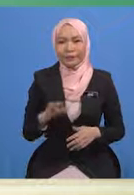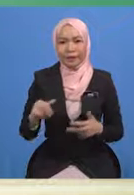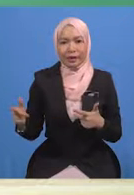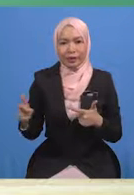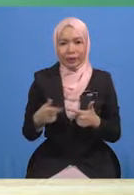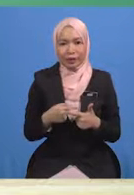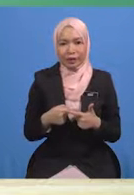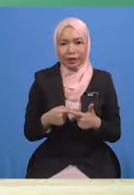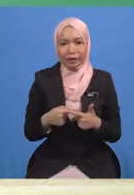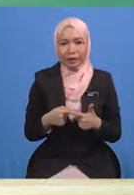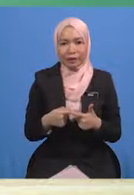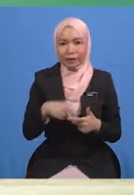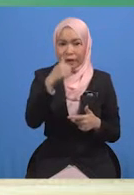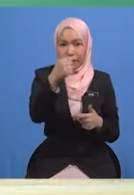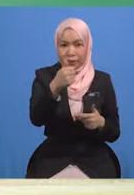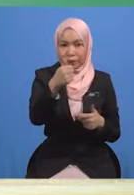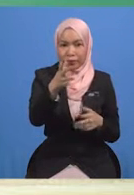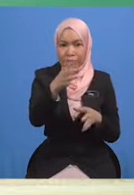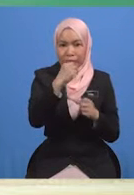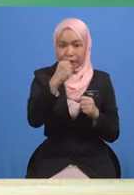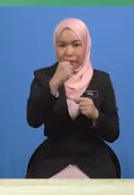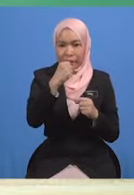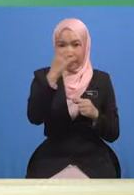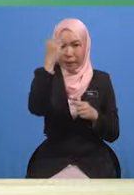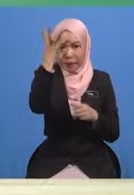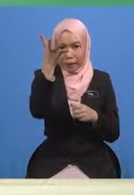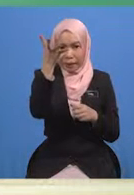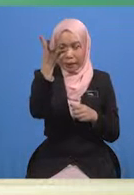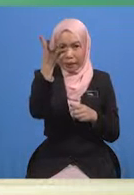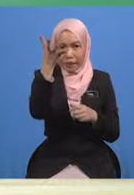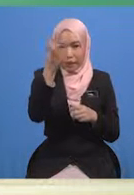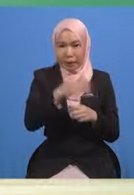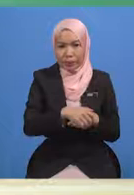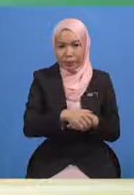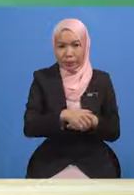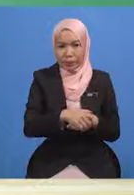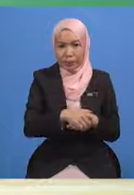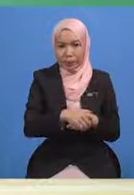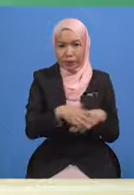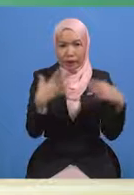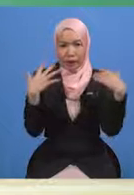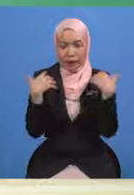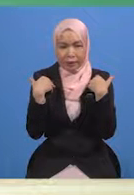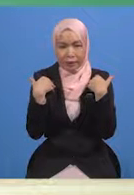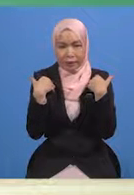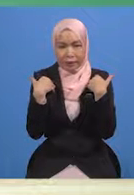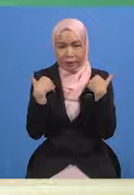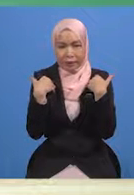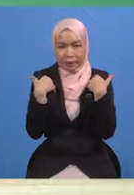Yang kedua, kamu dapat menyatakan bahawa